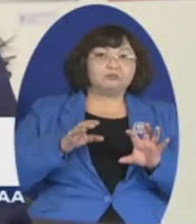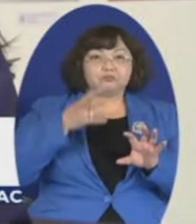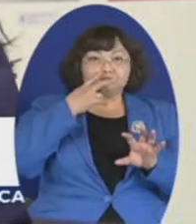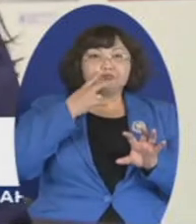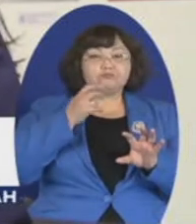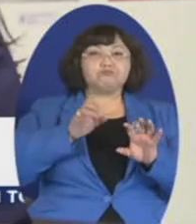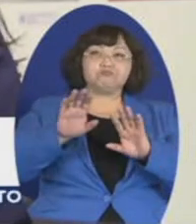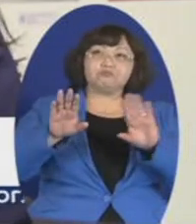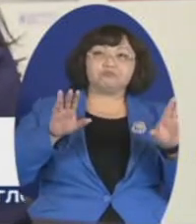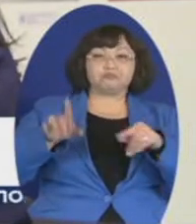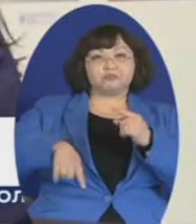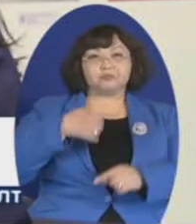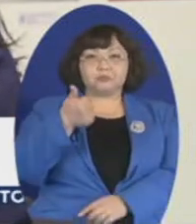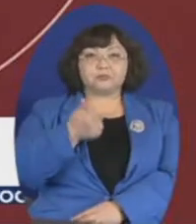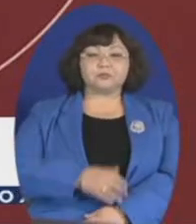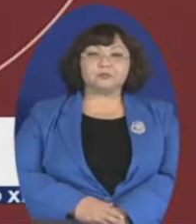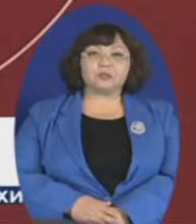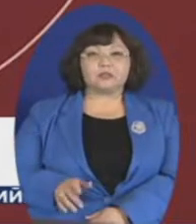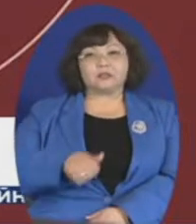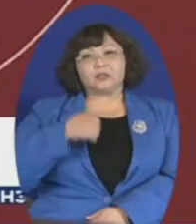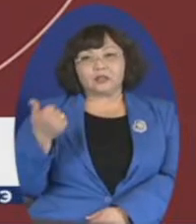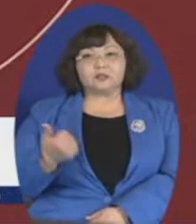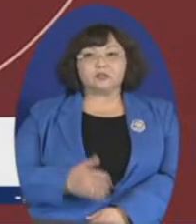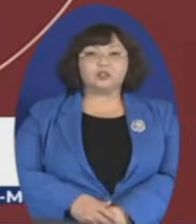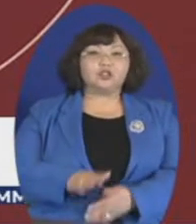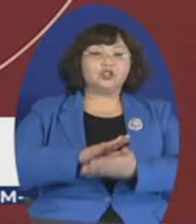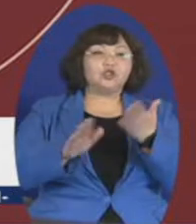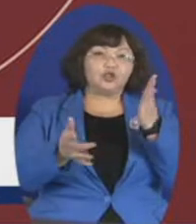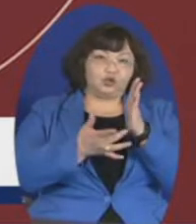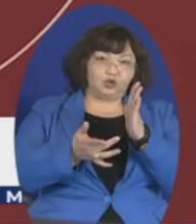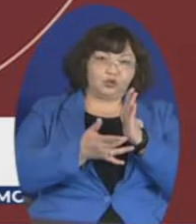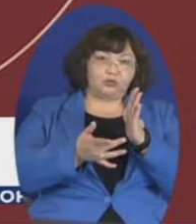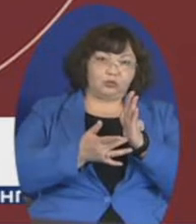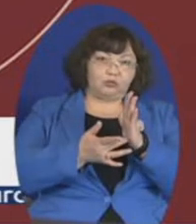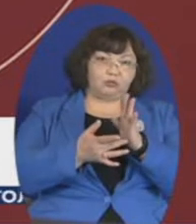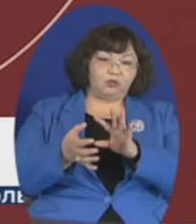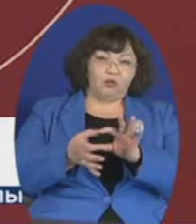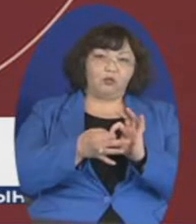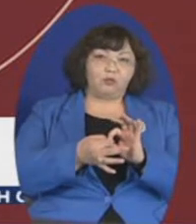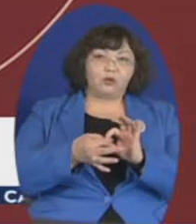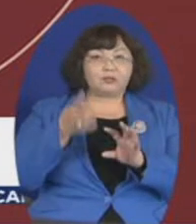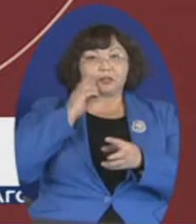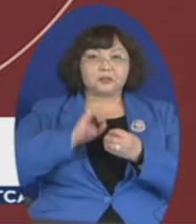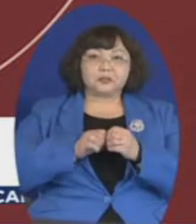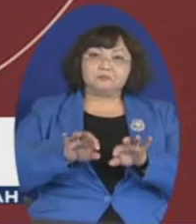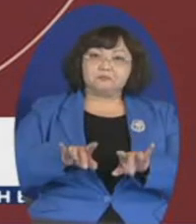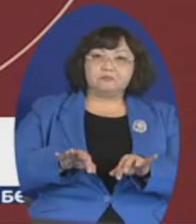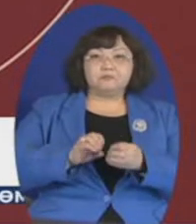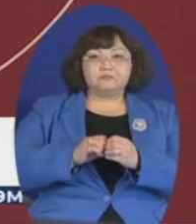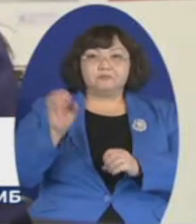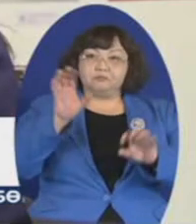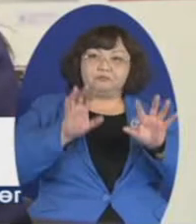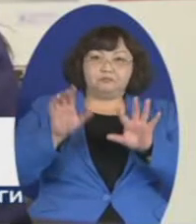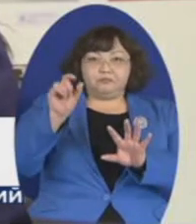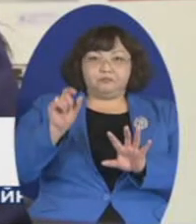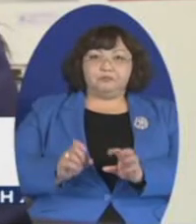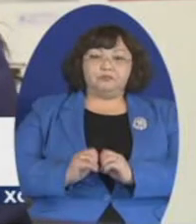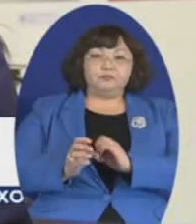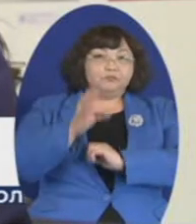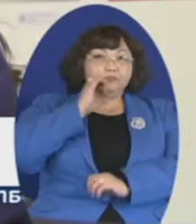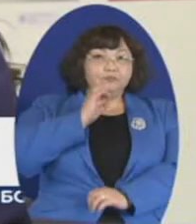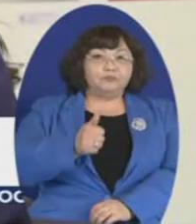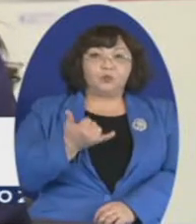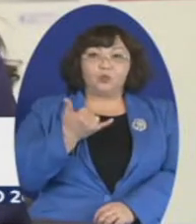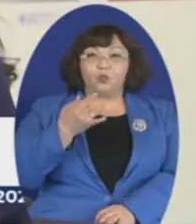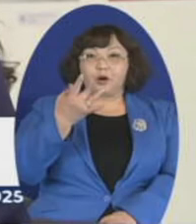байна. Тэгээд үүнээс гадна одоо энэ шин технологитой бас уялдуулан хийгдэж байгаа нэг сонирхолтой болж байна. Уран бичиг буюу